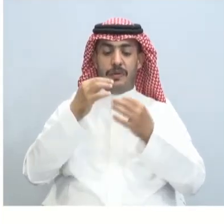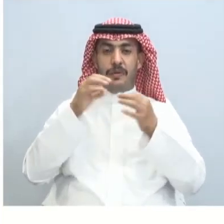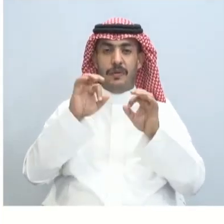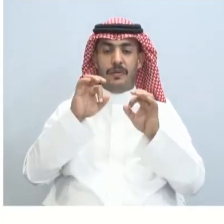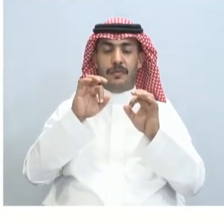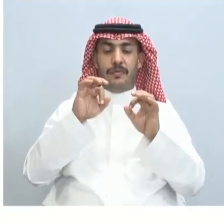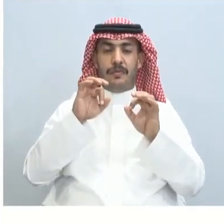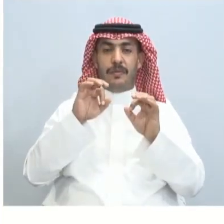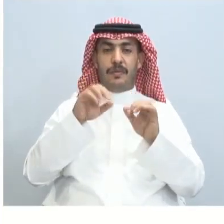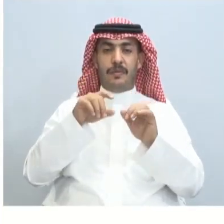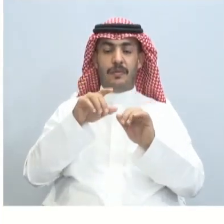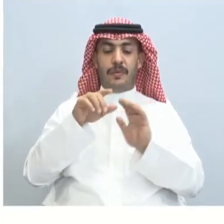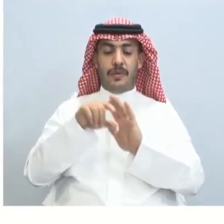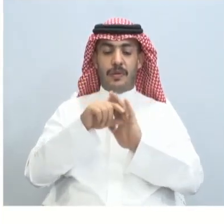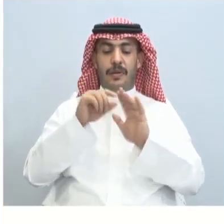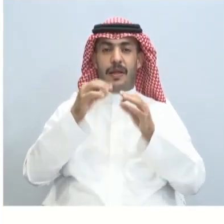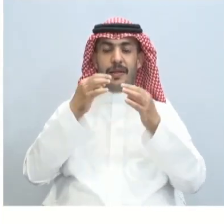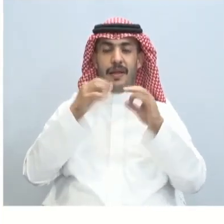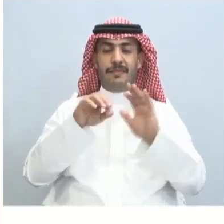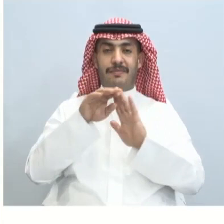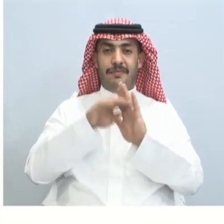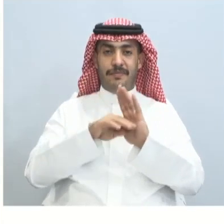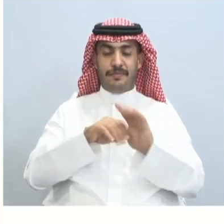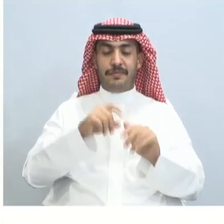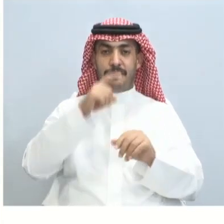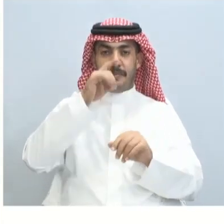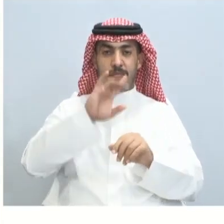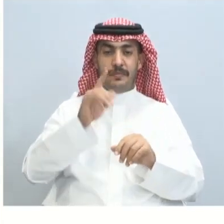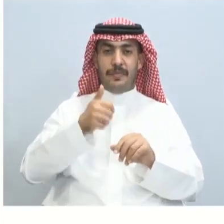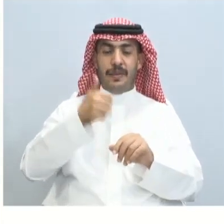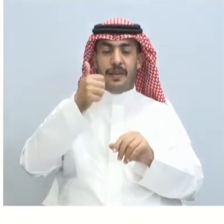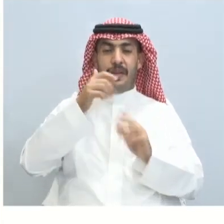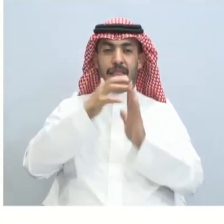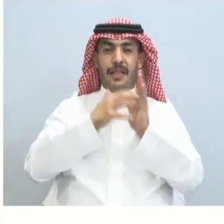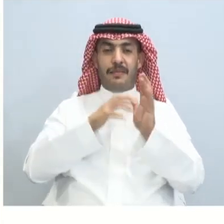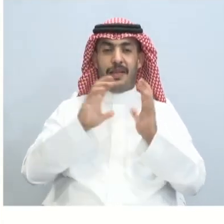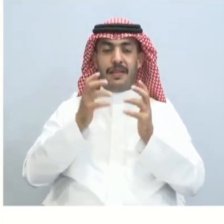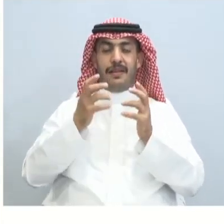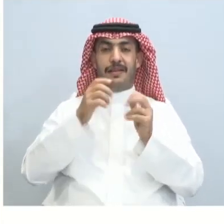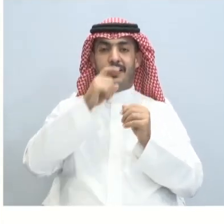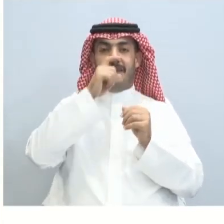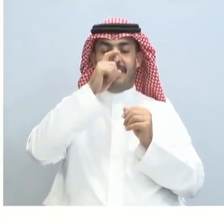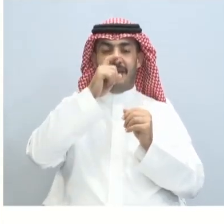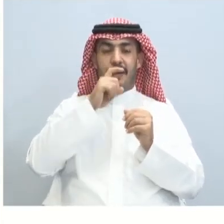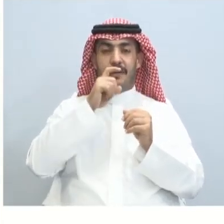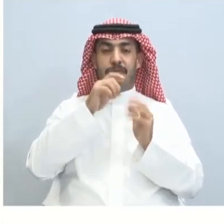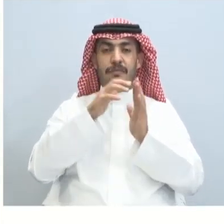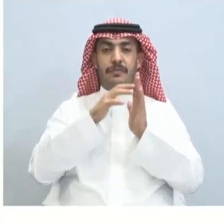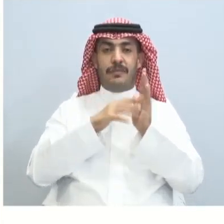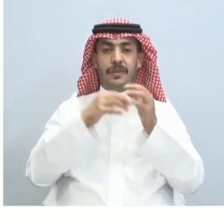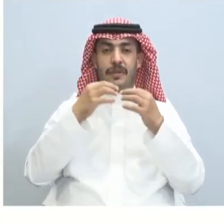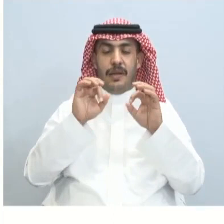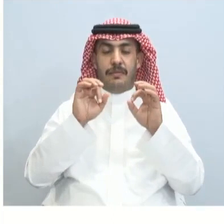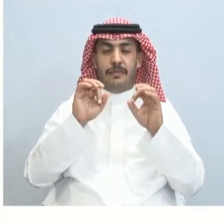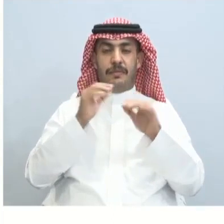يكون ايضا تاريخ الارسال وذكرنا عده مكونات اذا لا يمكن ان نتخيل خطاب اداري دون هذه المكونات